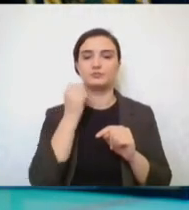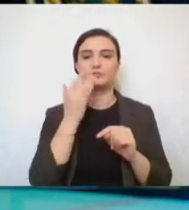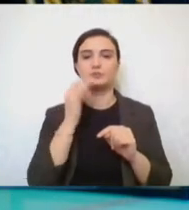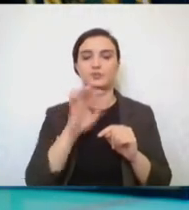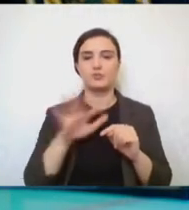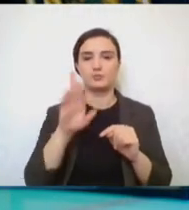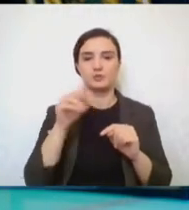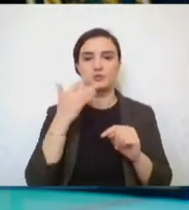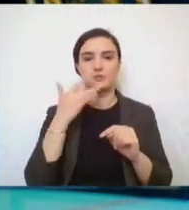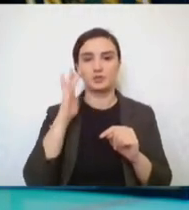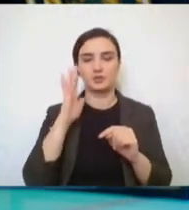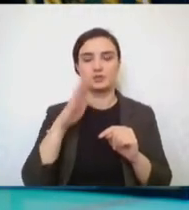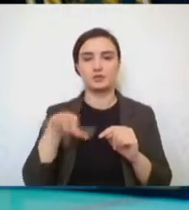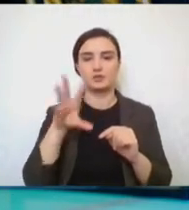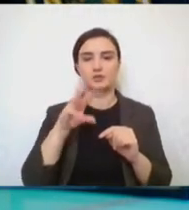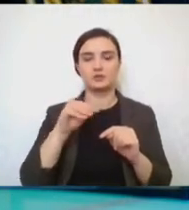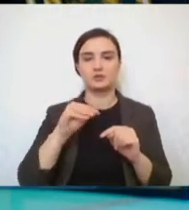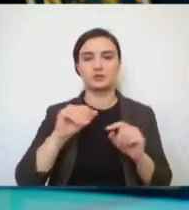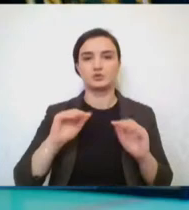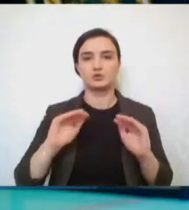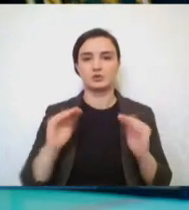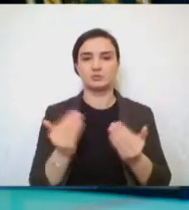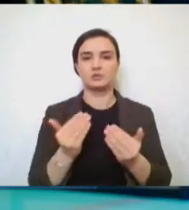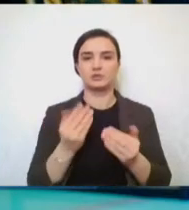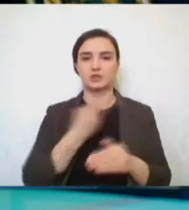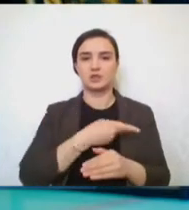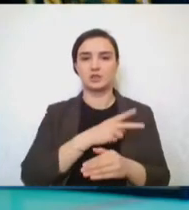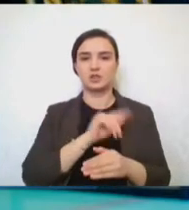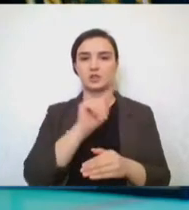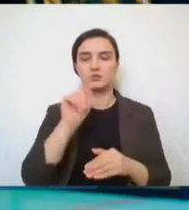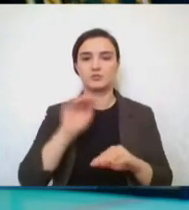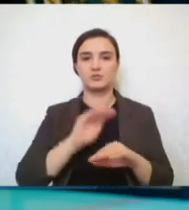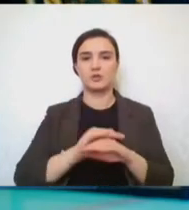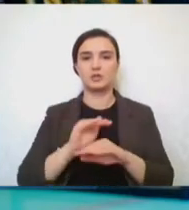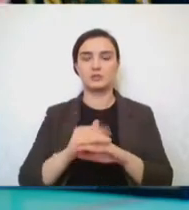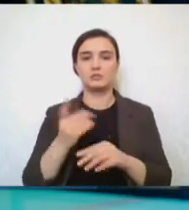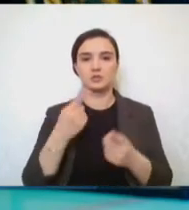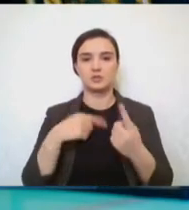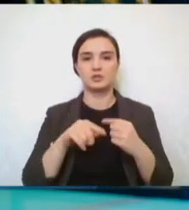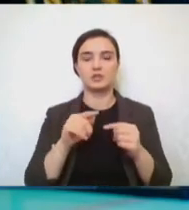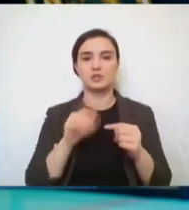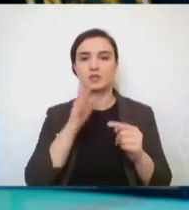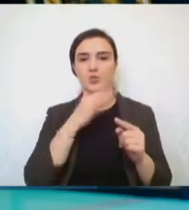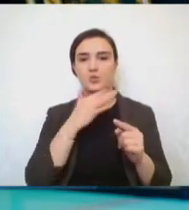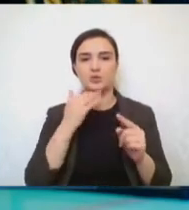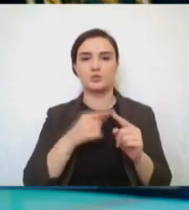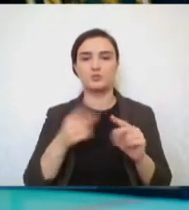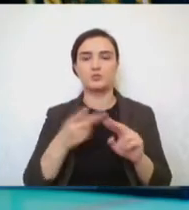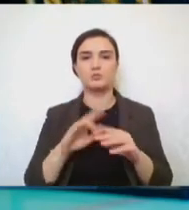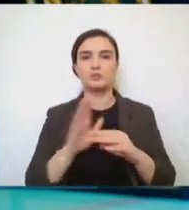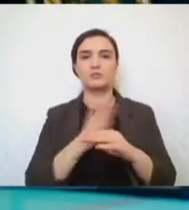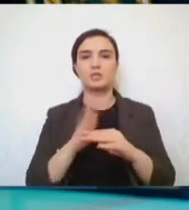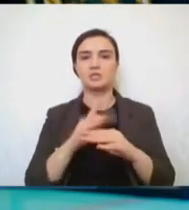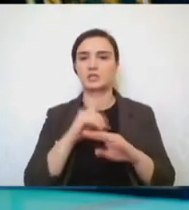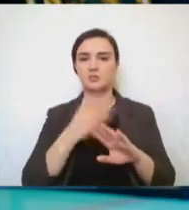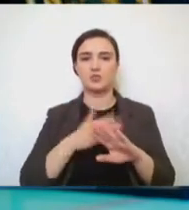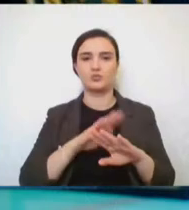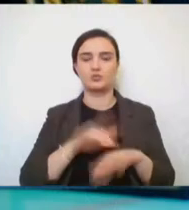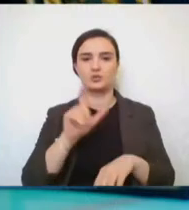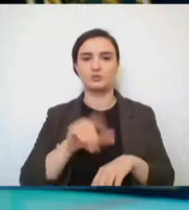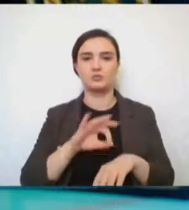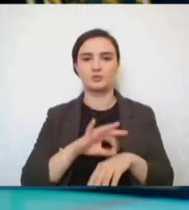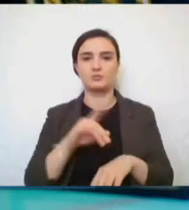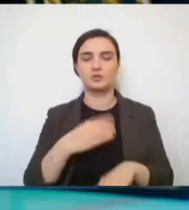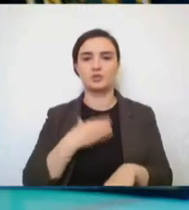მასშტაბით შემცირდა კლინიკებში ინფაქტების რაოდენობა. რატომ? იმიტომ რომ დიფერენცირება უჭირდა პაციენტს. მას ეშინოდა კლინიკაში